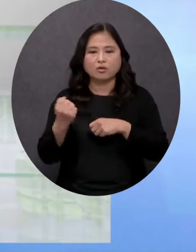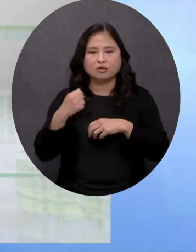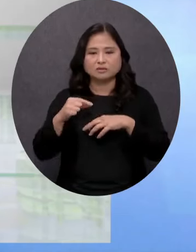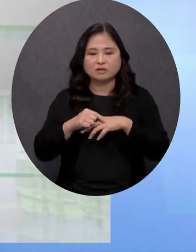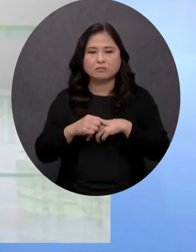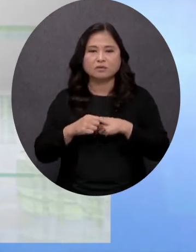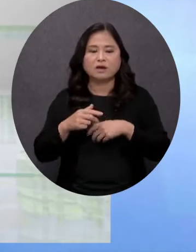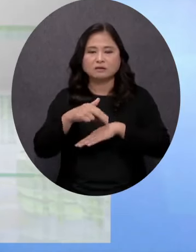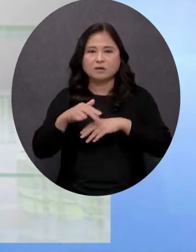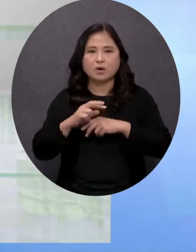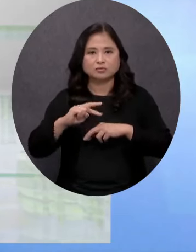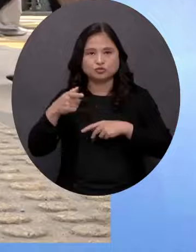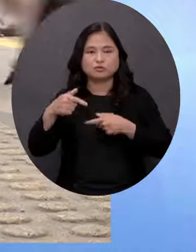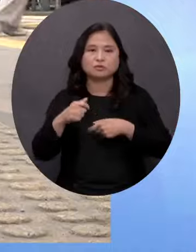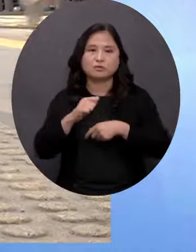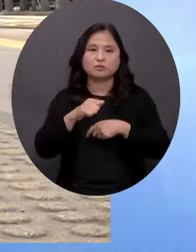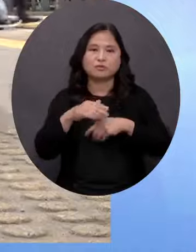台。